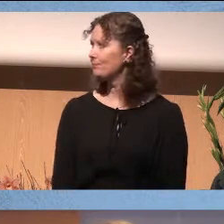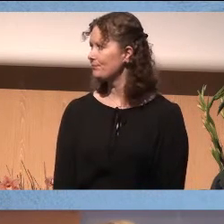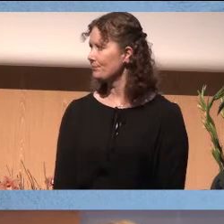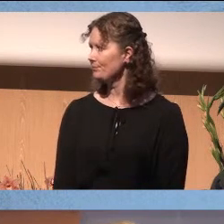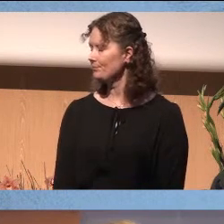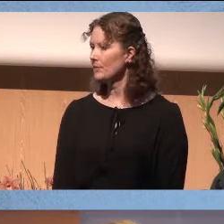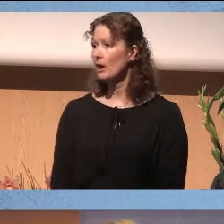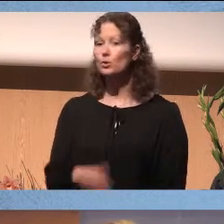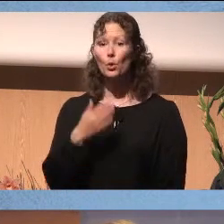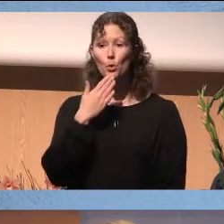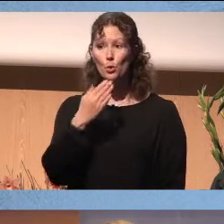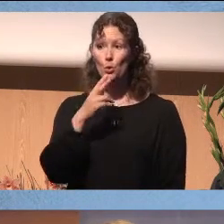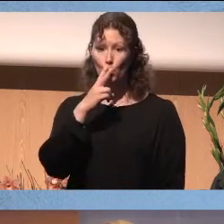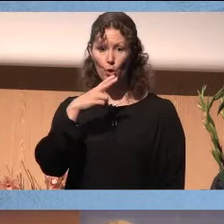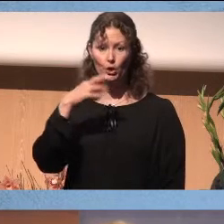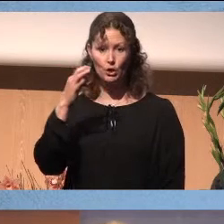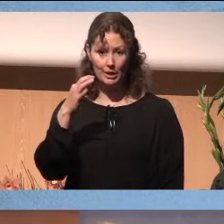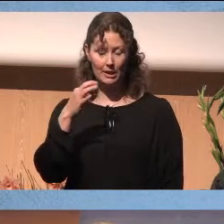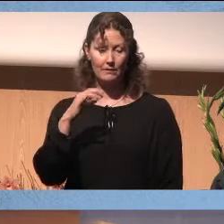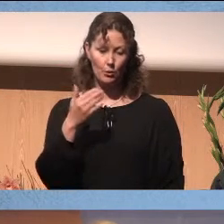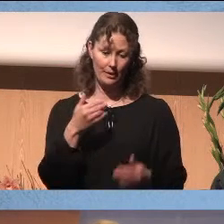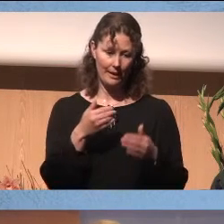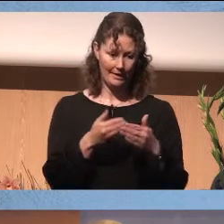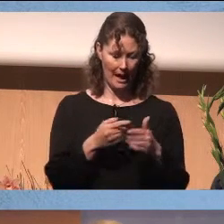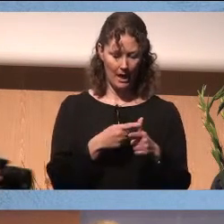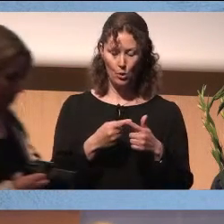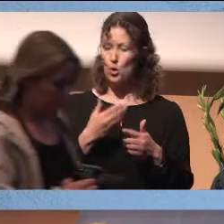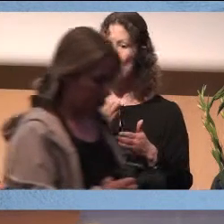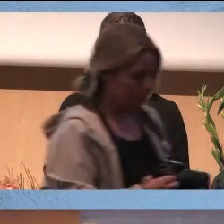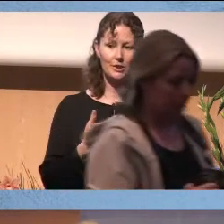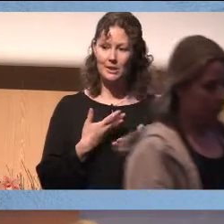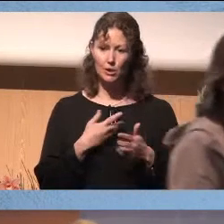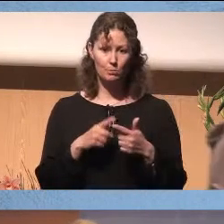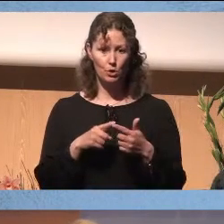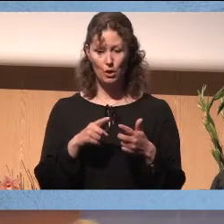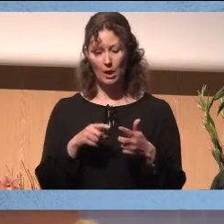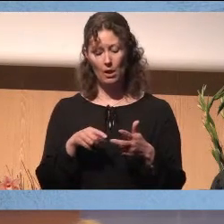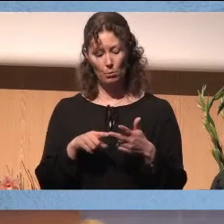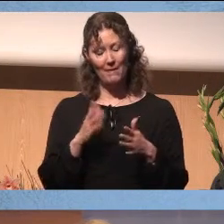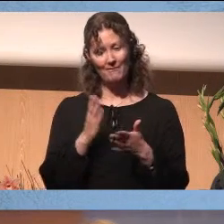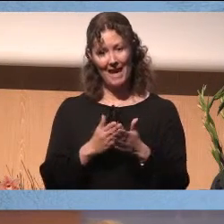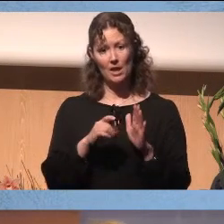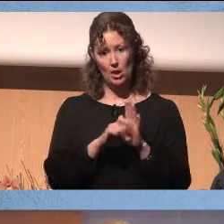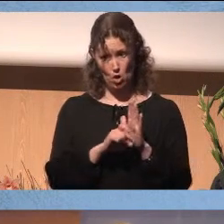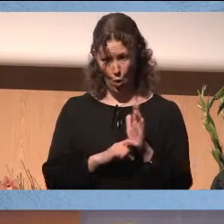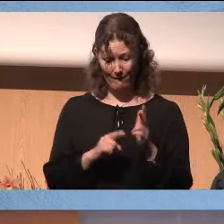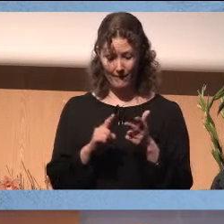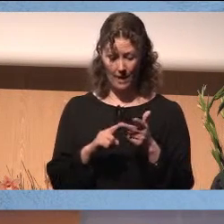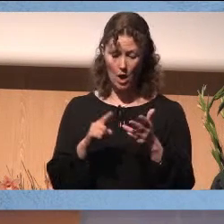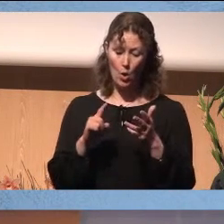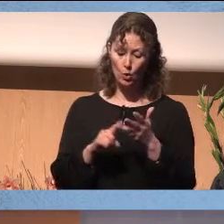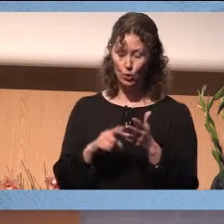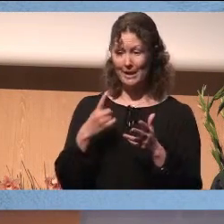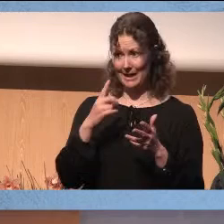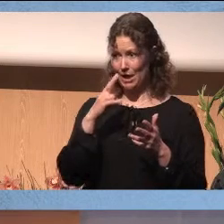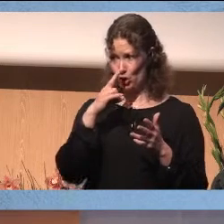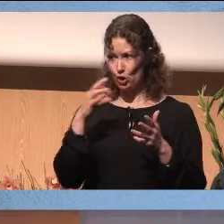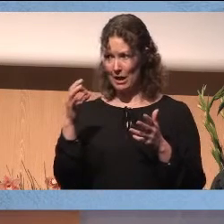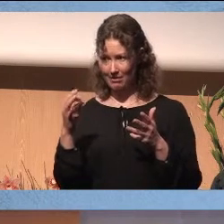Så den gode nyheten at vi nær. Koster ikke veldig mye, vet jeg bare noe av disse lovene, men så det da en